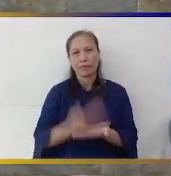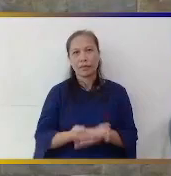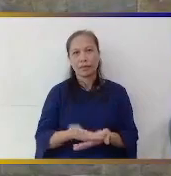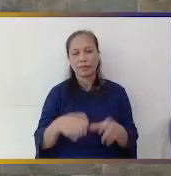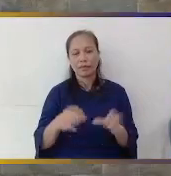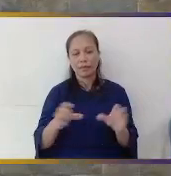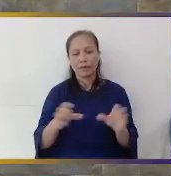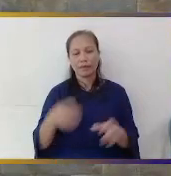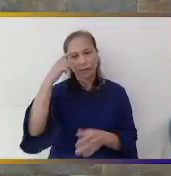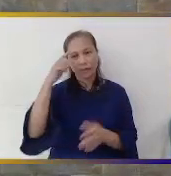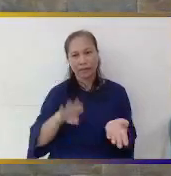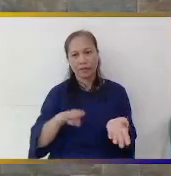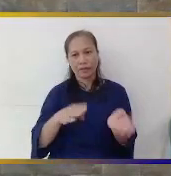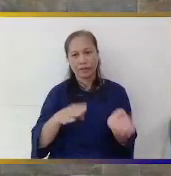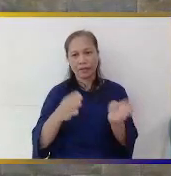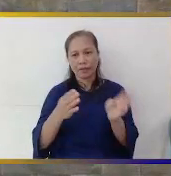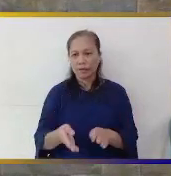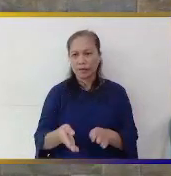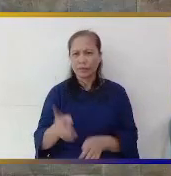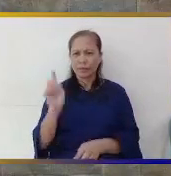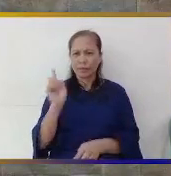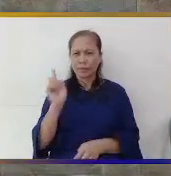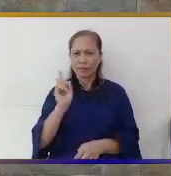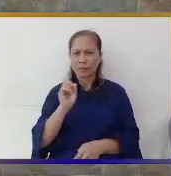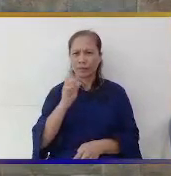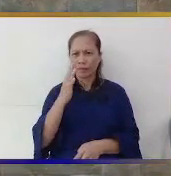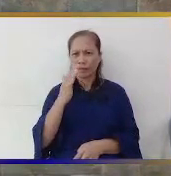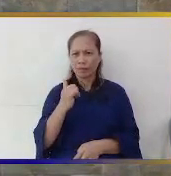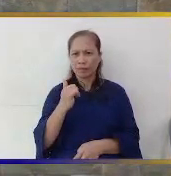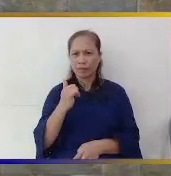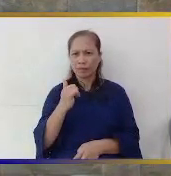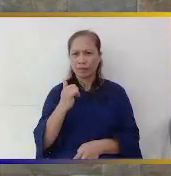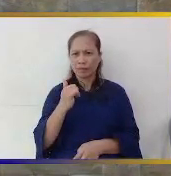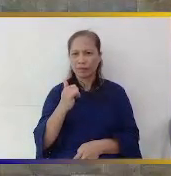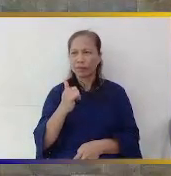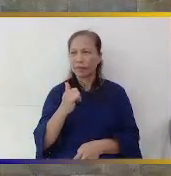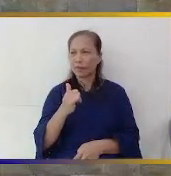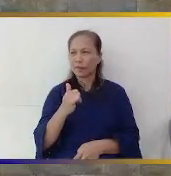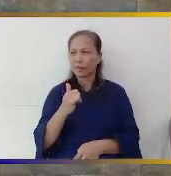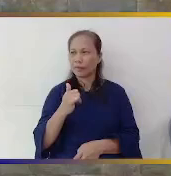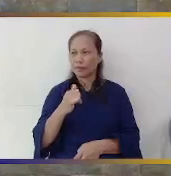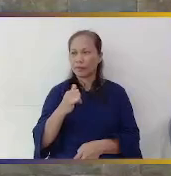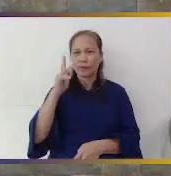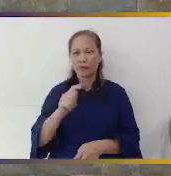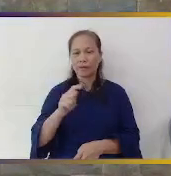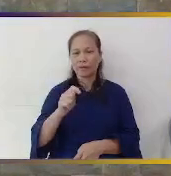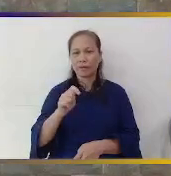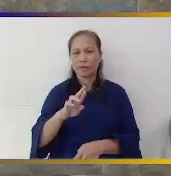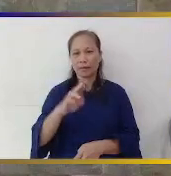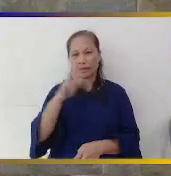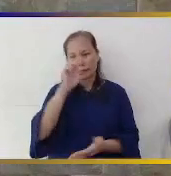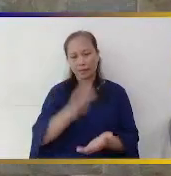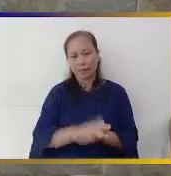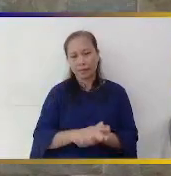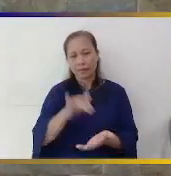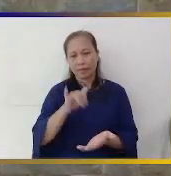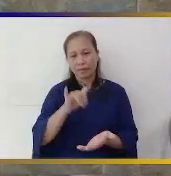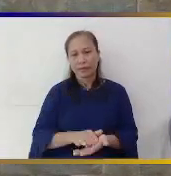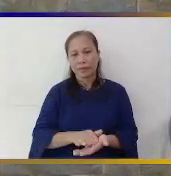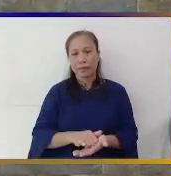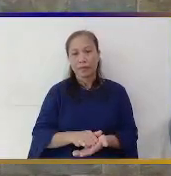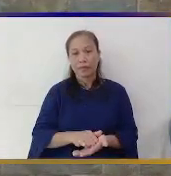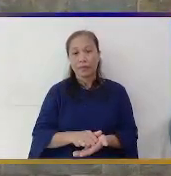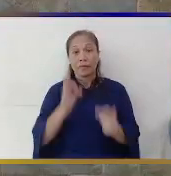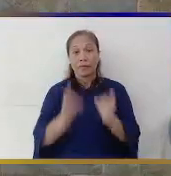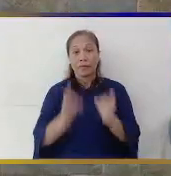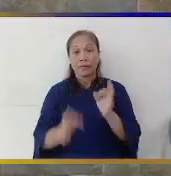mga ganyan bakit because Naniniwala po siya na pag ang isang tao ay namatay na makasalanan It's a